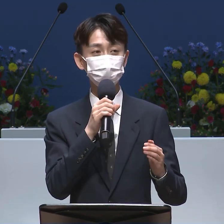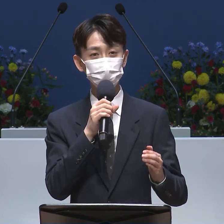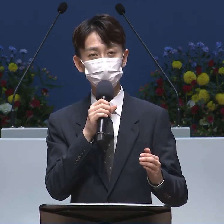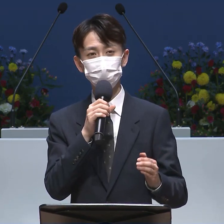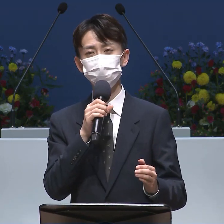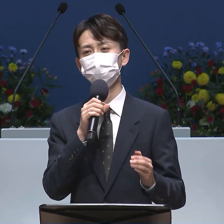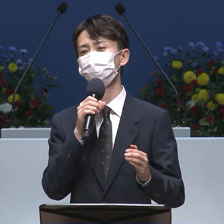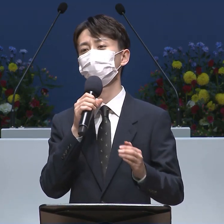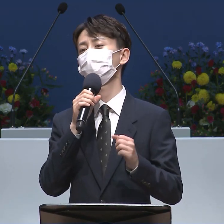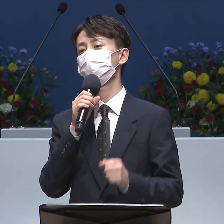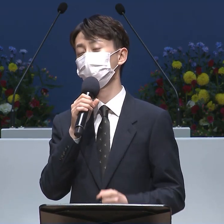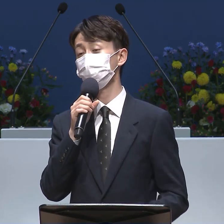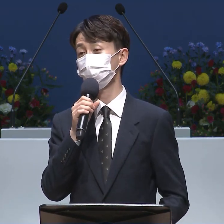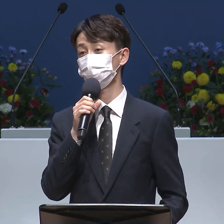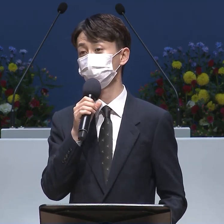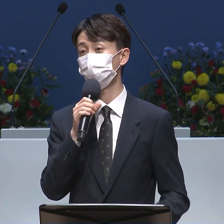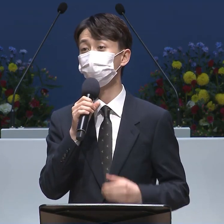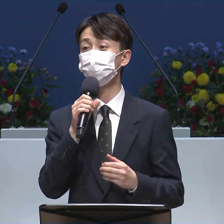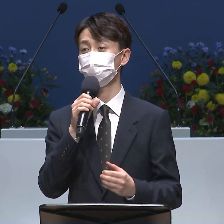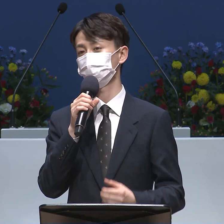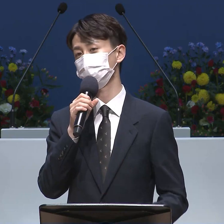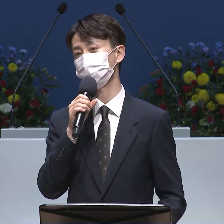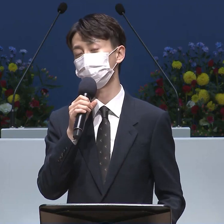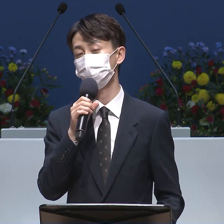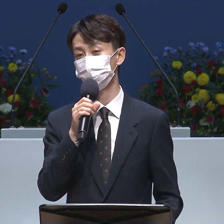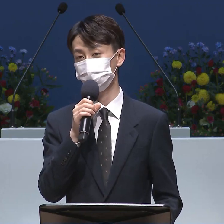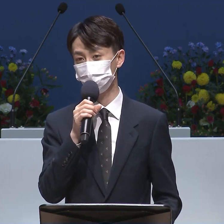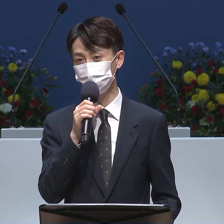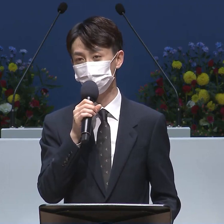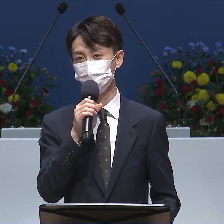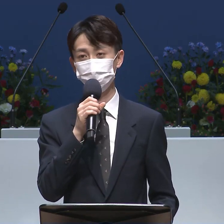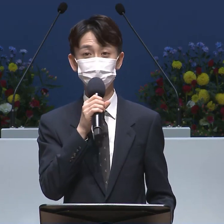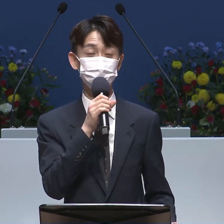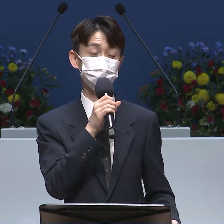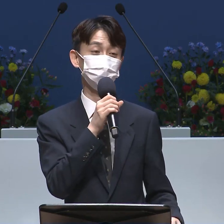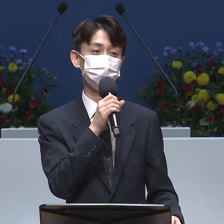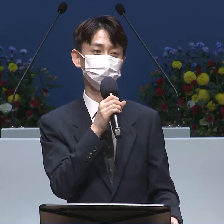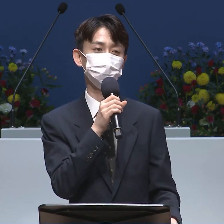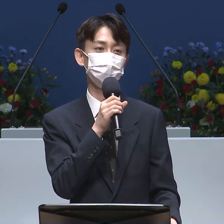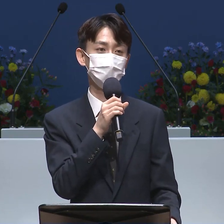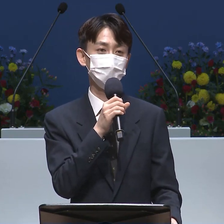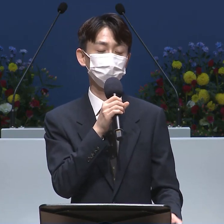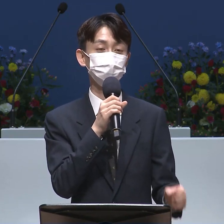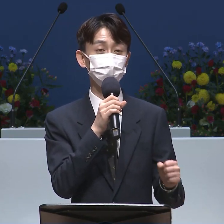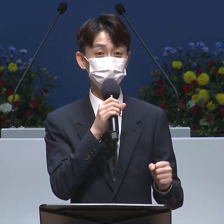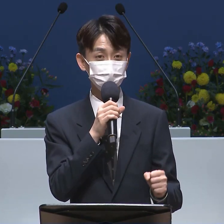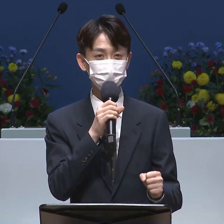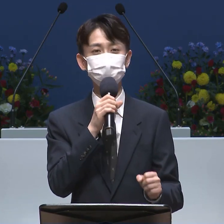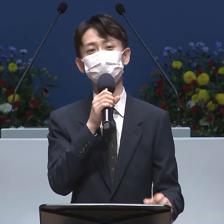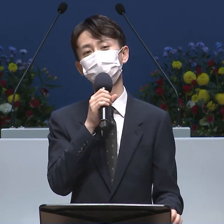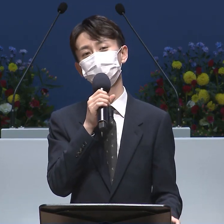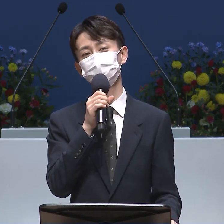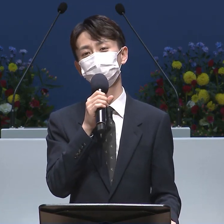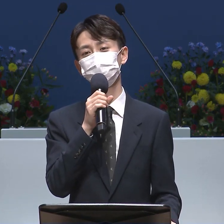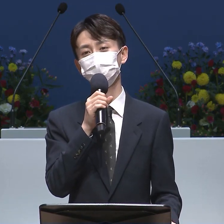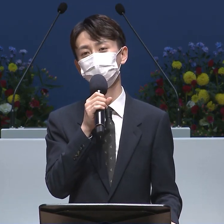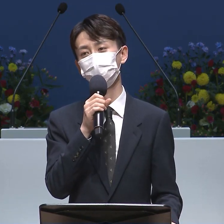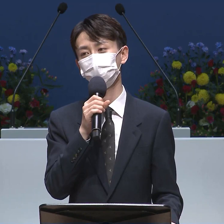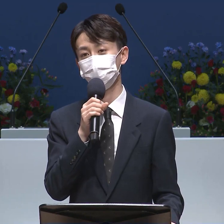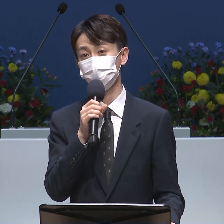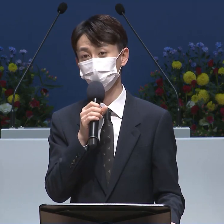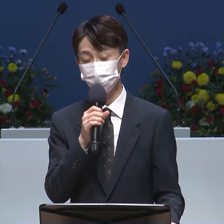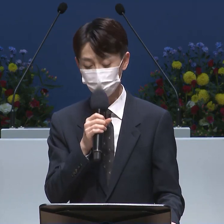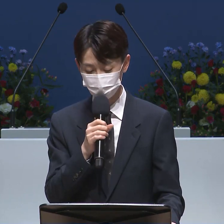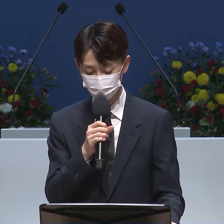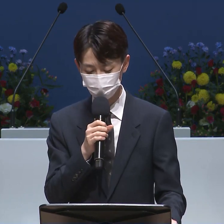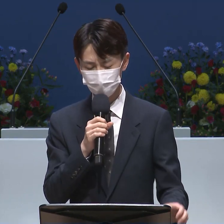또 그들에게 예수 만나면 살 수 있는 이 복음 증거하는 삶을 살 수 있도록 말씀을 주셨습니다. 우리에게 주신 그 강단의 말씀을 붙잡고